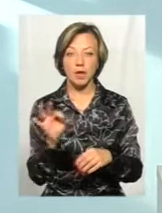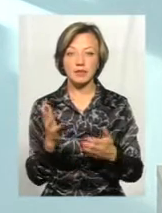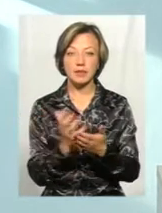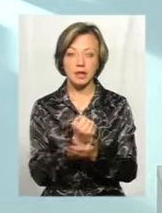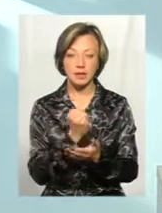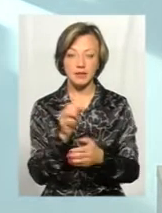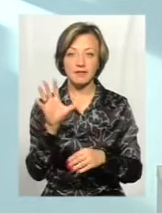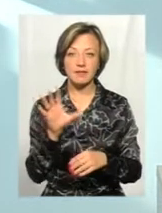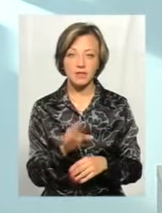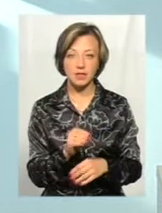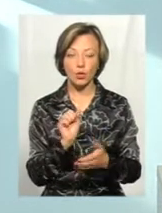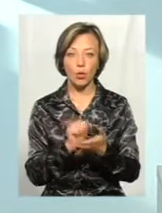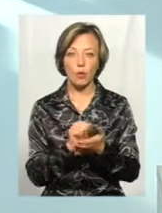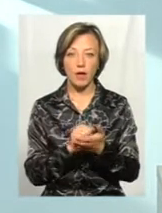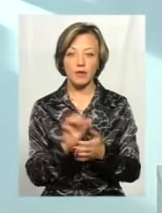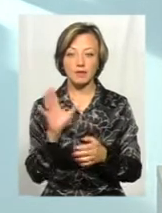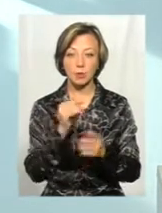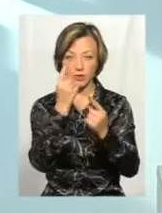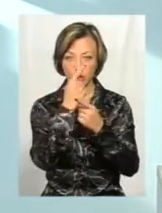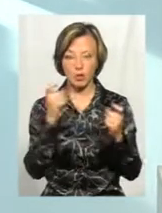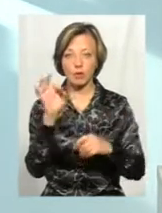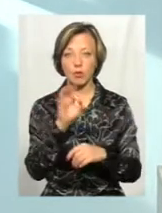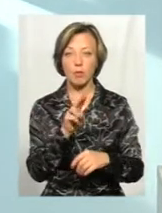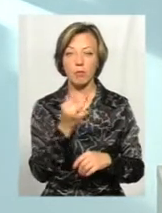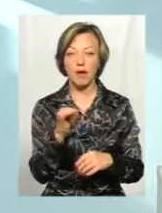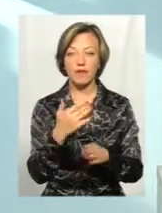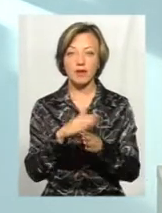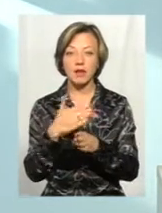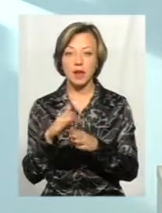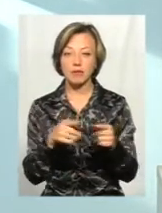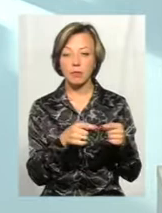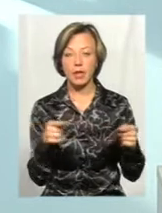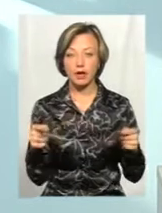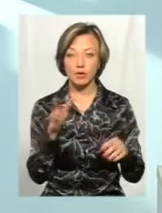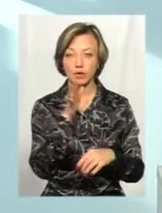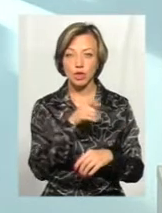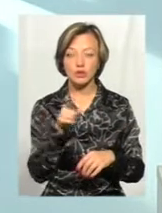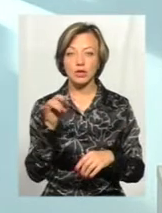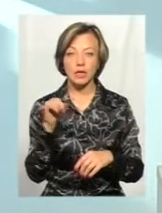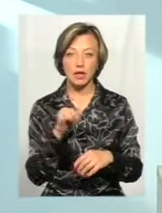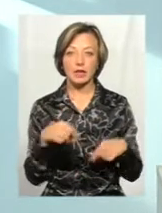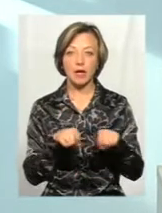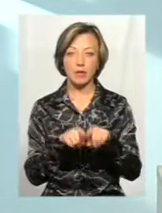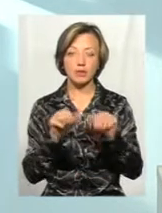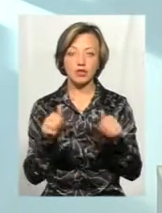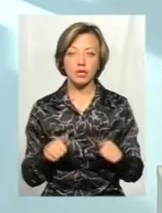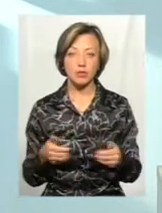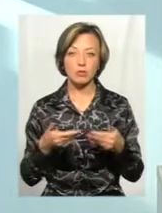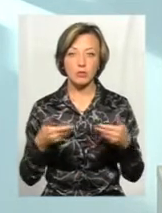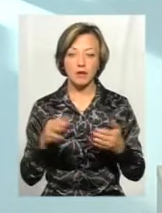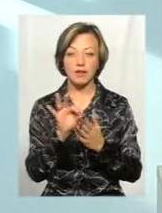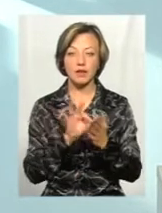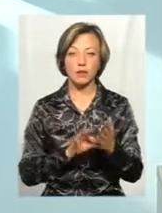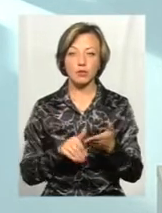знайти всі документи, всю інформацію про паї, які виділялися в цей період часу. І, власне, таким чином ми